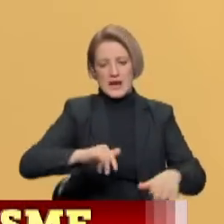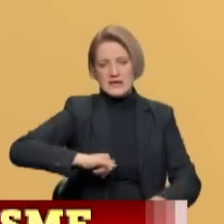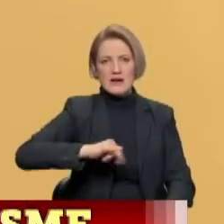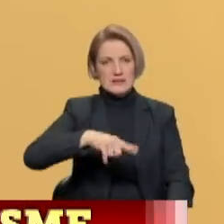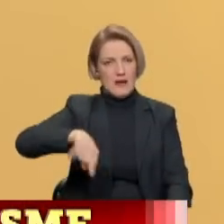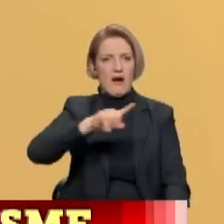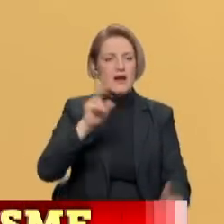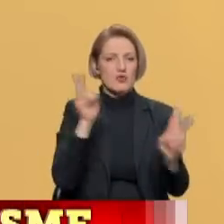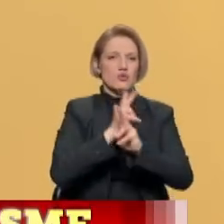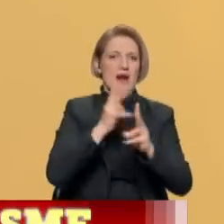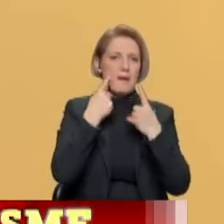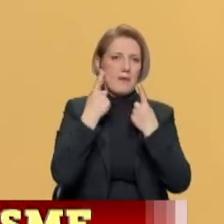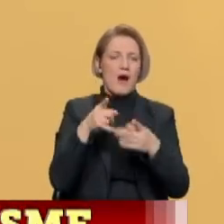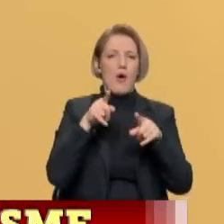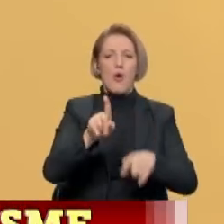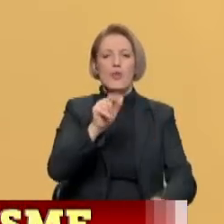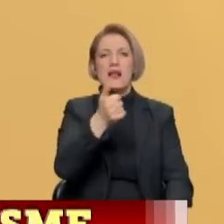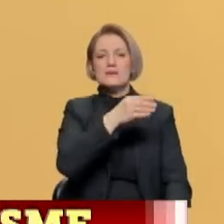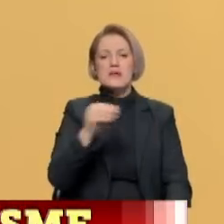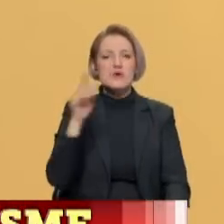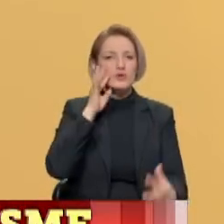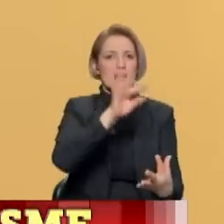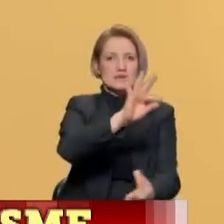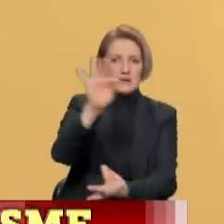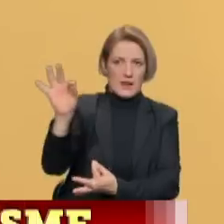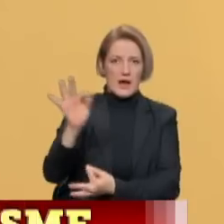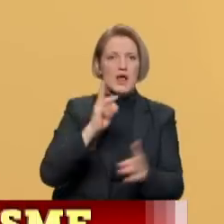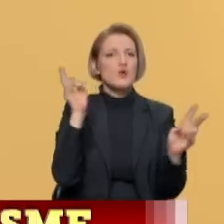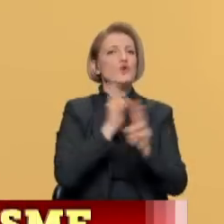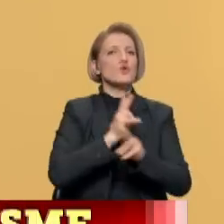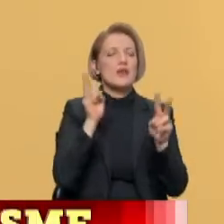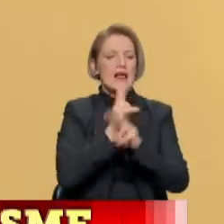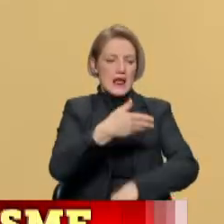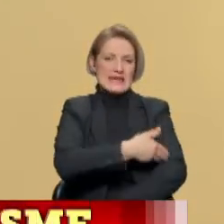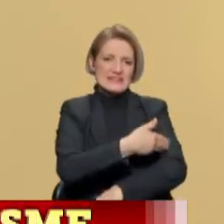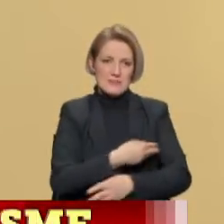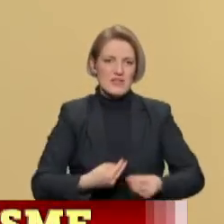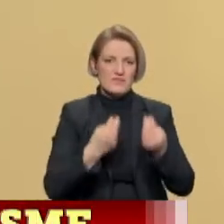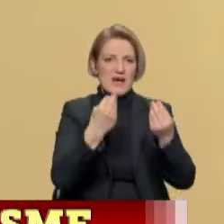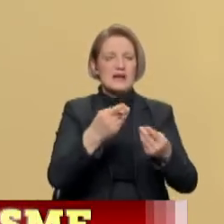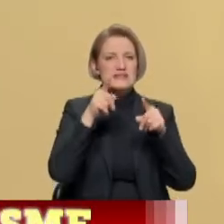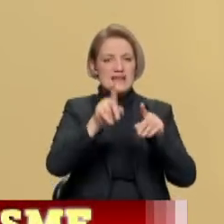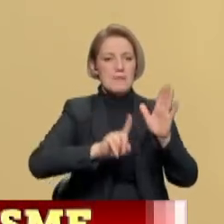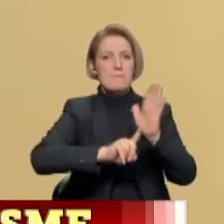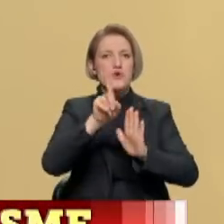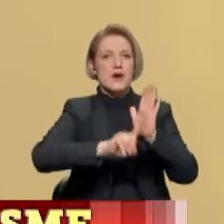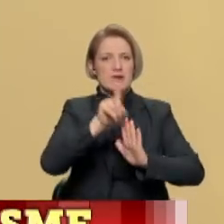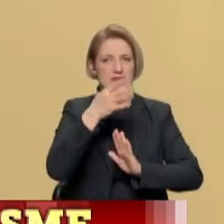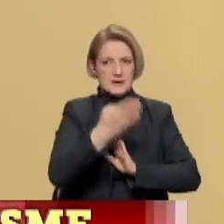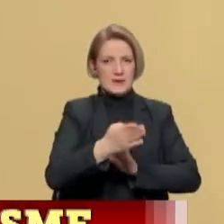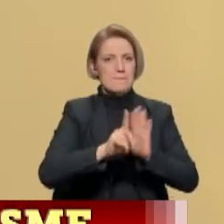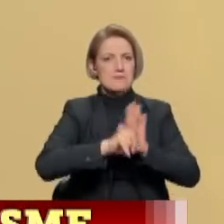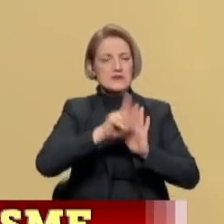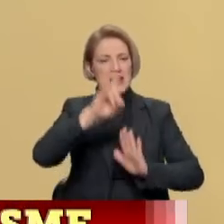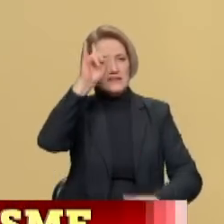yakınlarına gülümsemeyle bak. Ve 16 milyon insana gülümsemeyle hizmet et. Senin de